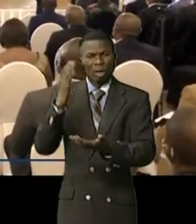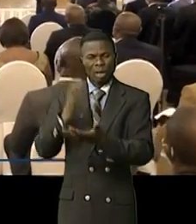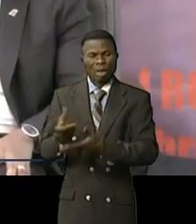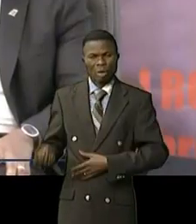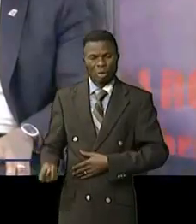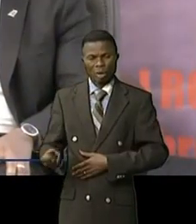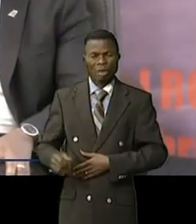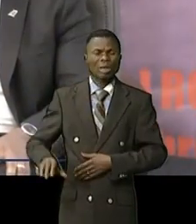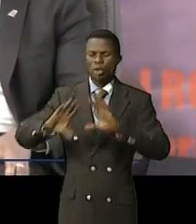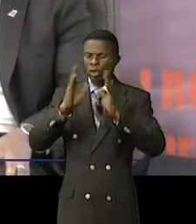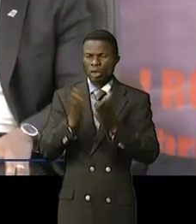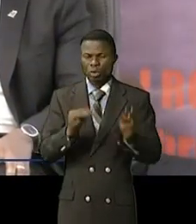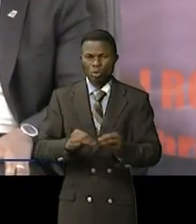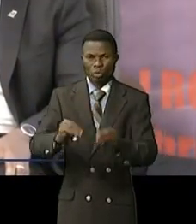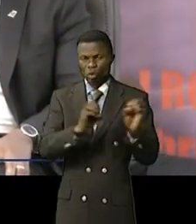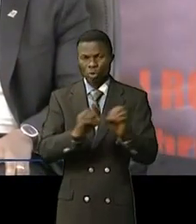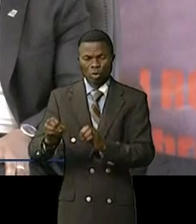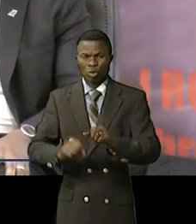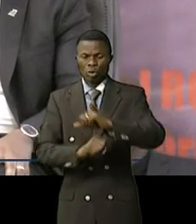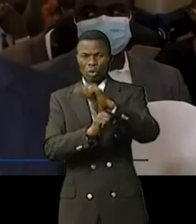sous toutes ses formes.